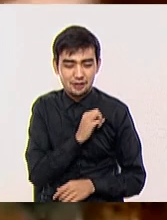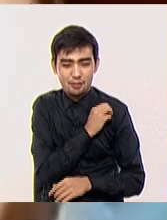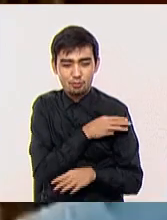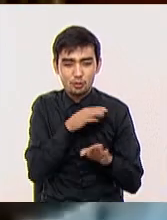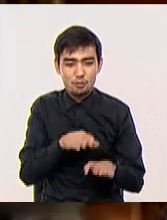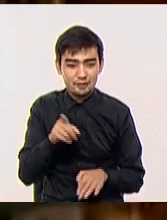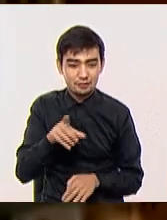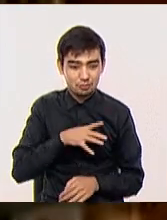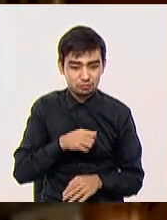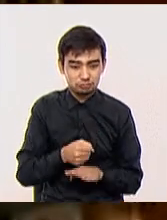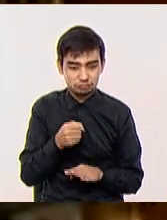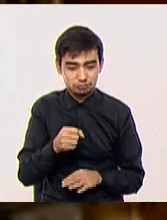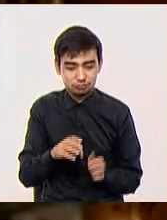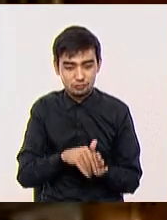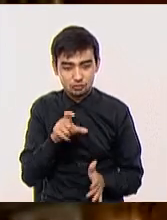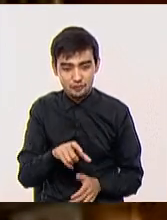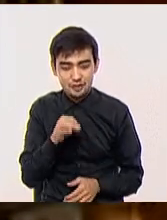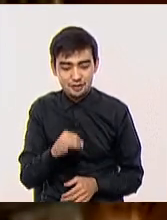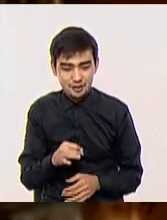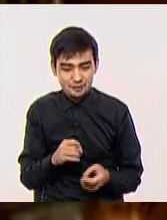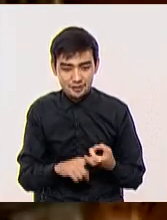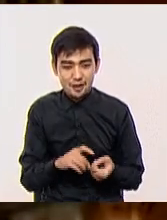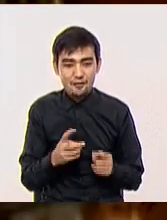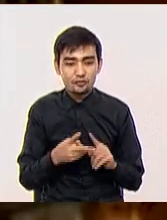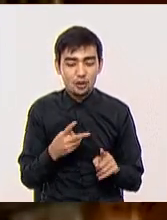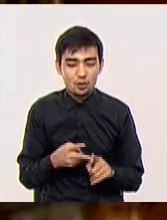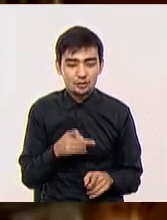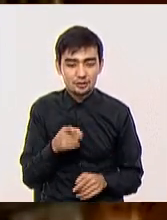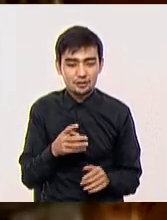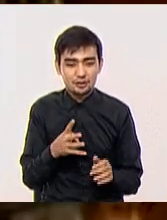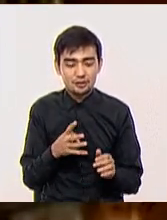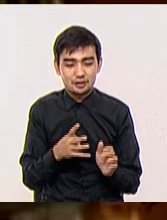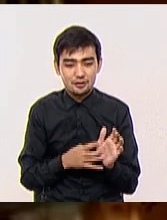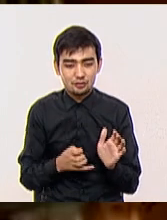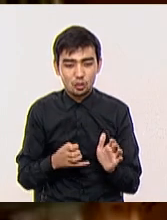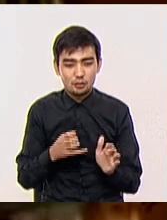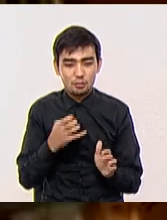дворец, им там, кстати, бюст стоит по этому поводу. А второе,